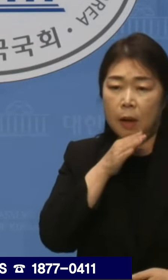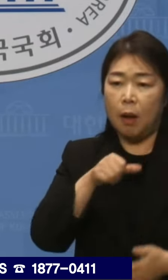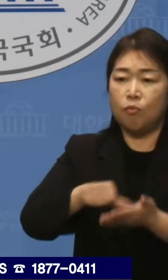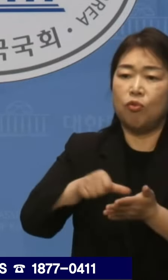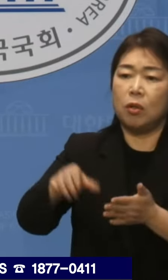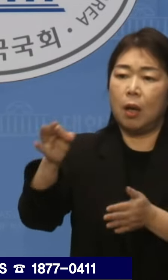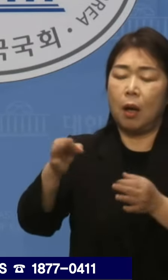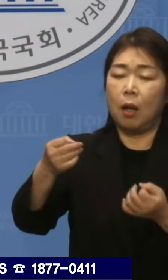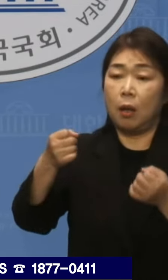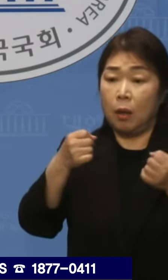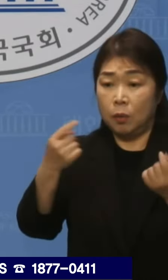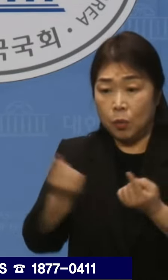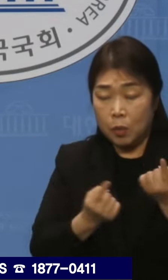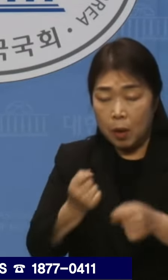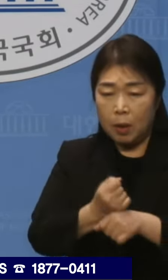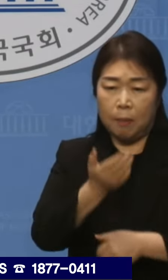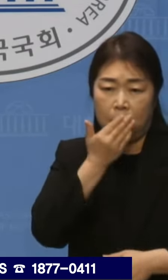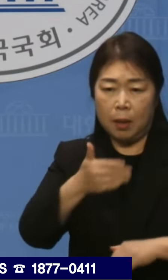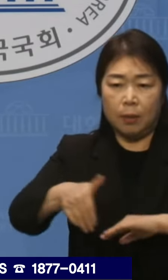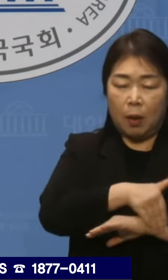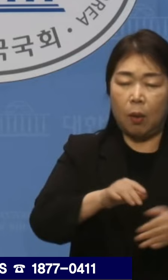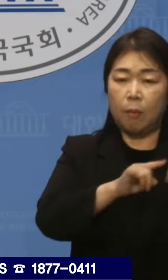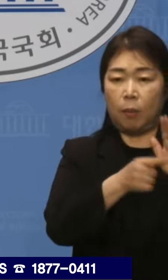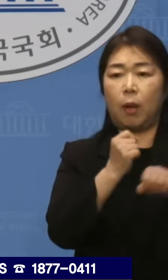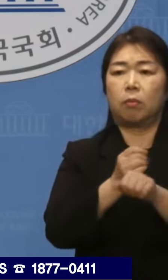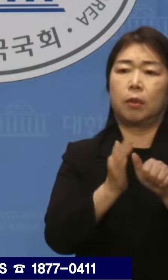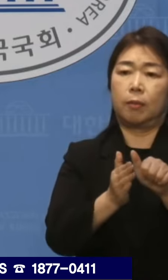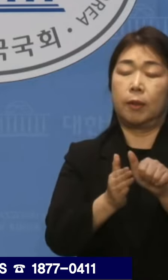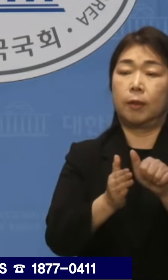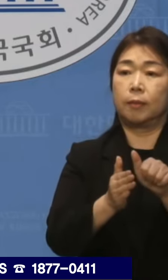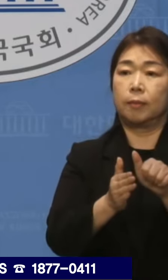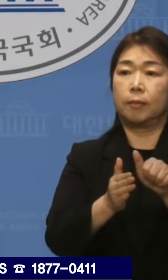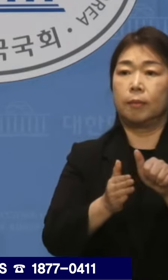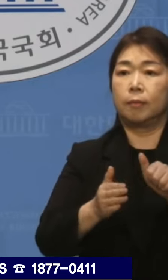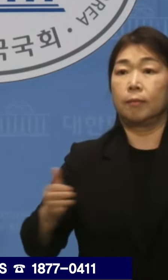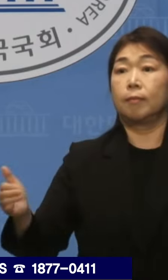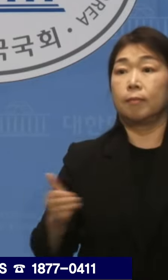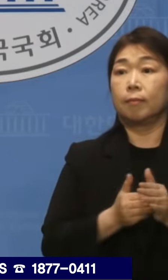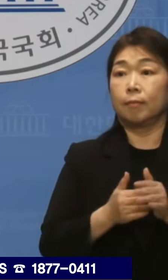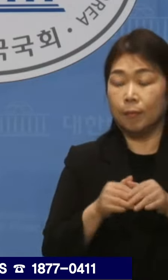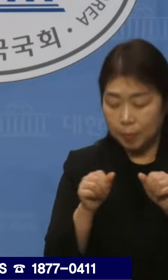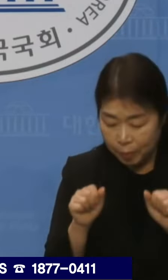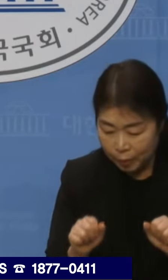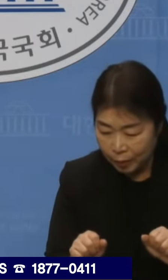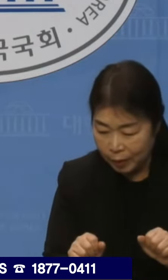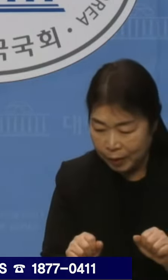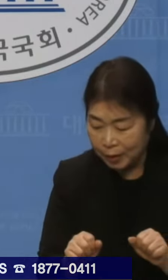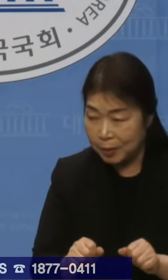실질적인 대책을 밝히십시오. 감사합니다.